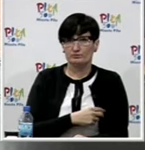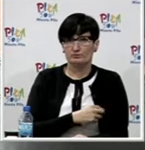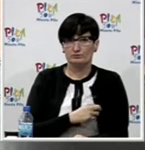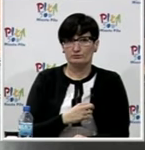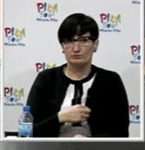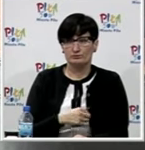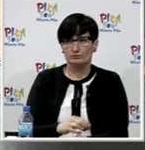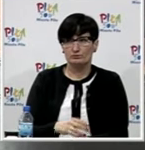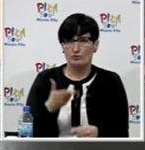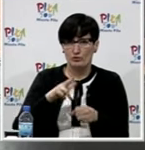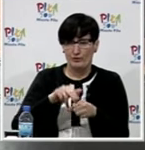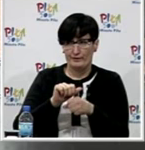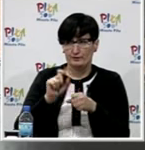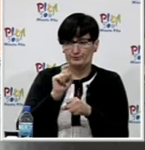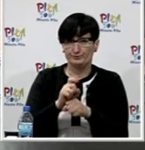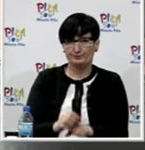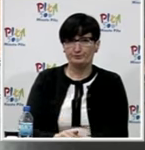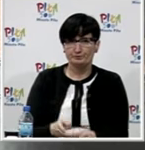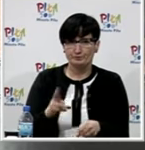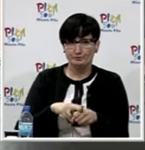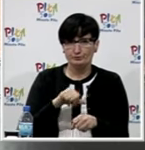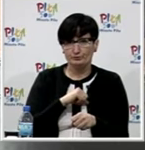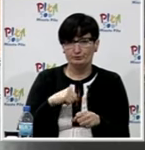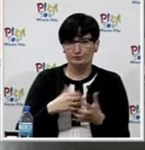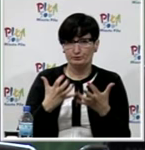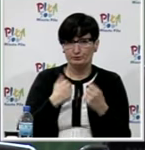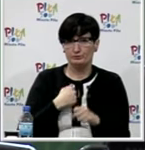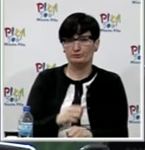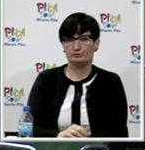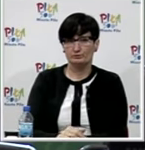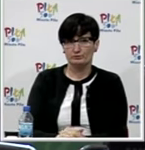przeciw? Dziękuję. Kto się wstrzymał? Dziękuję.